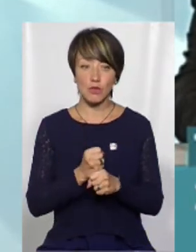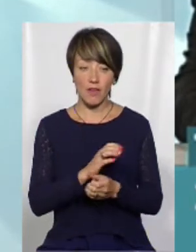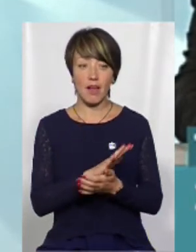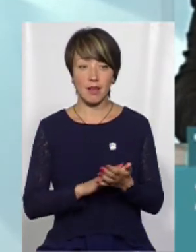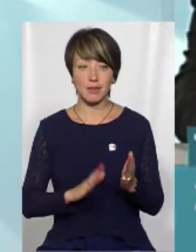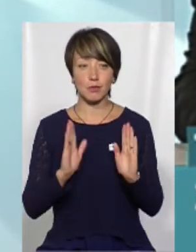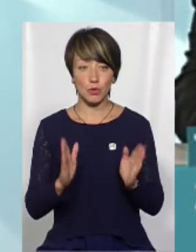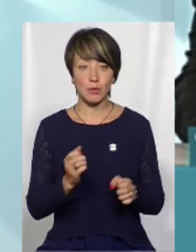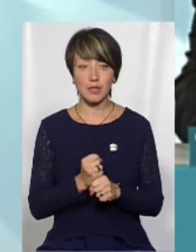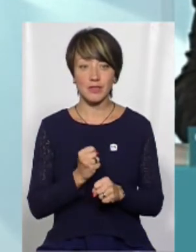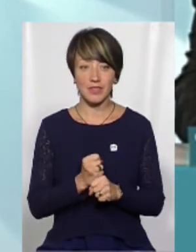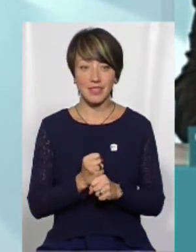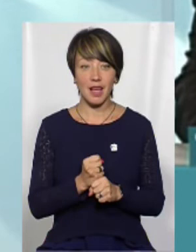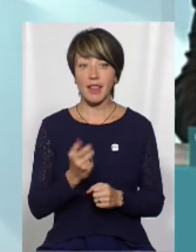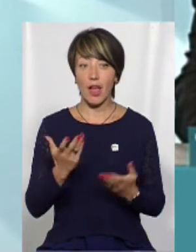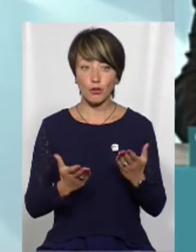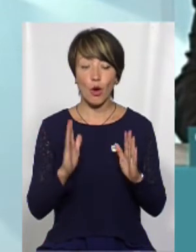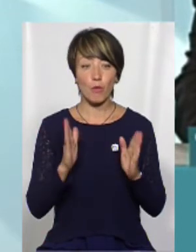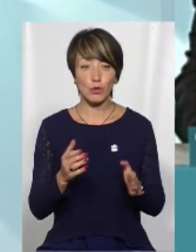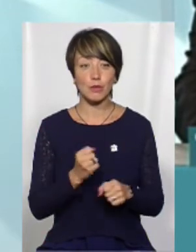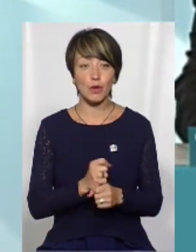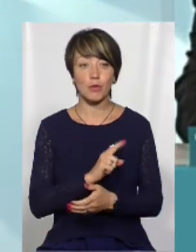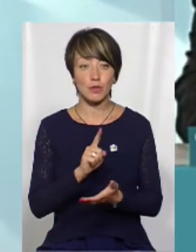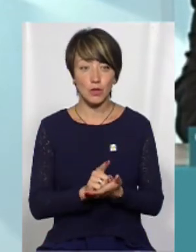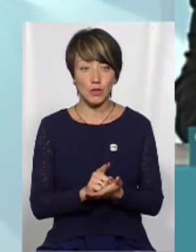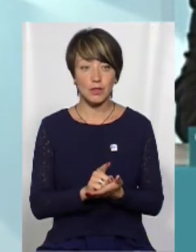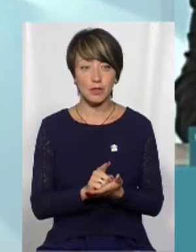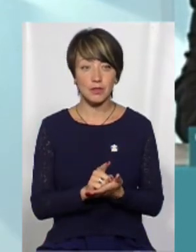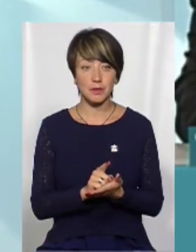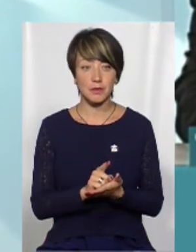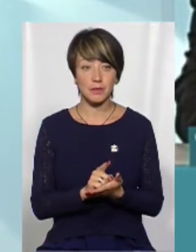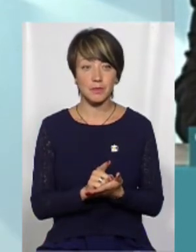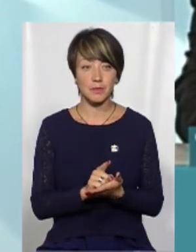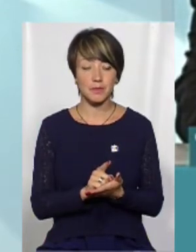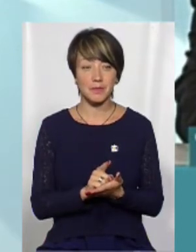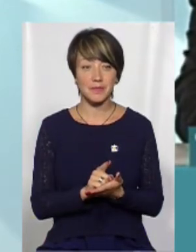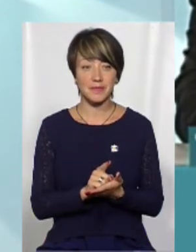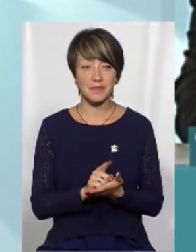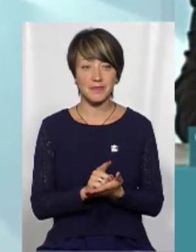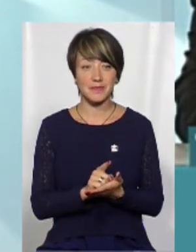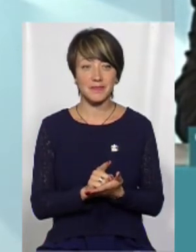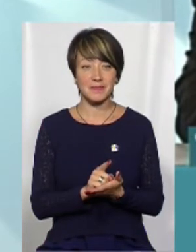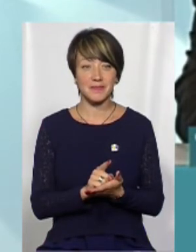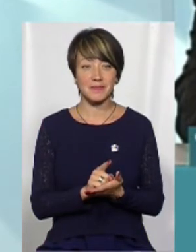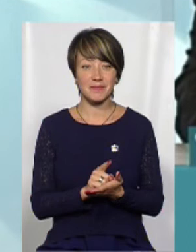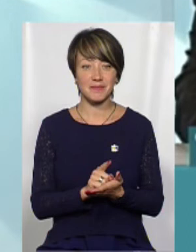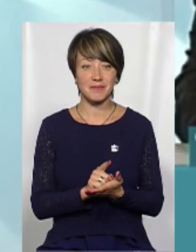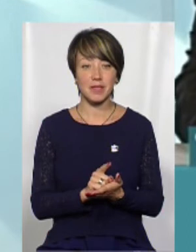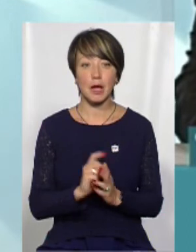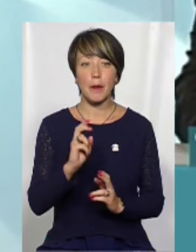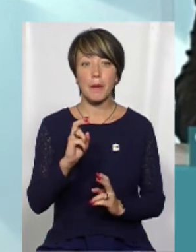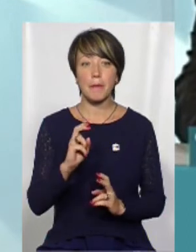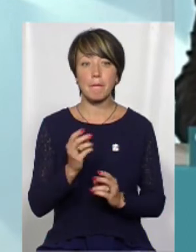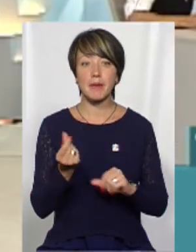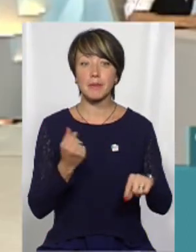буде працювати, він каже. Тобто не якщо, а буде обов'язково. Un entrepreneur se pose jamais la question si ça marche.